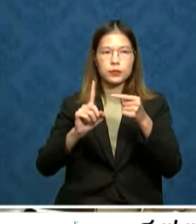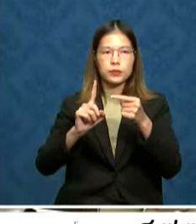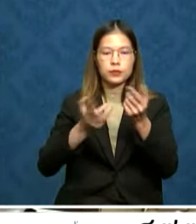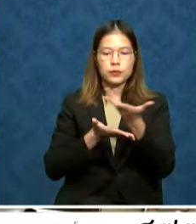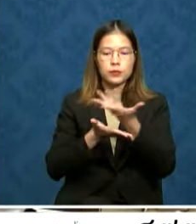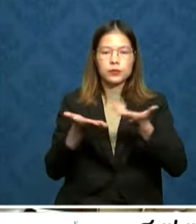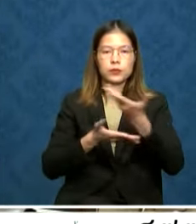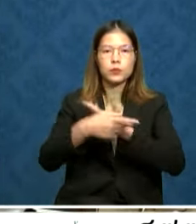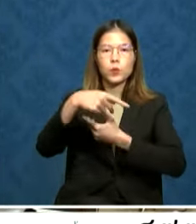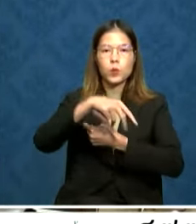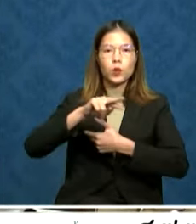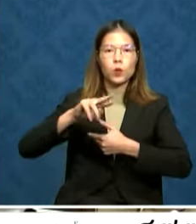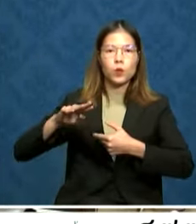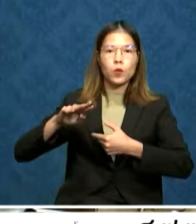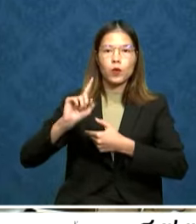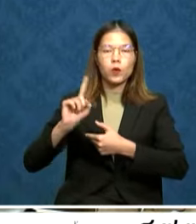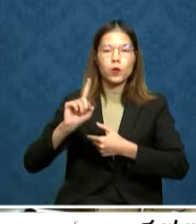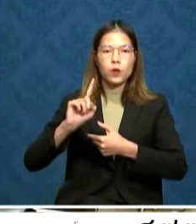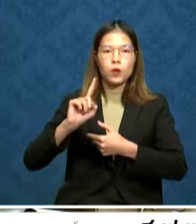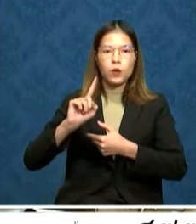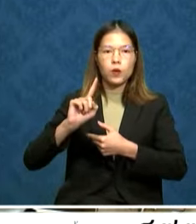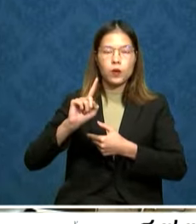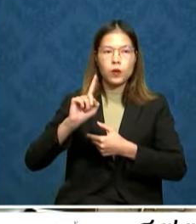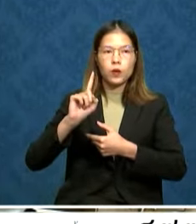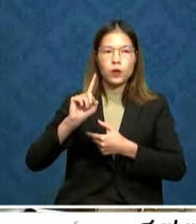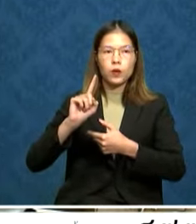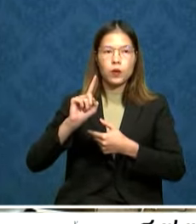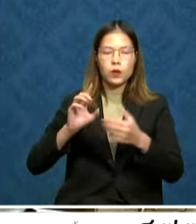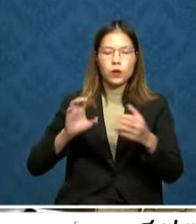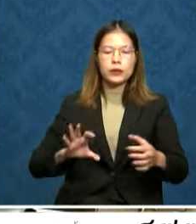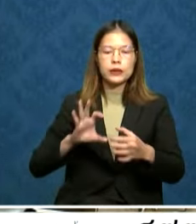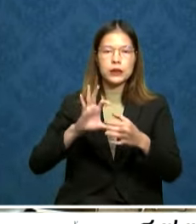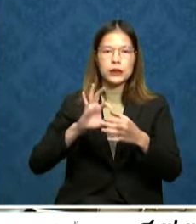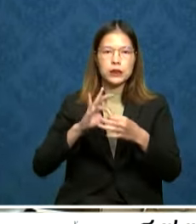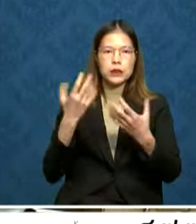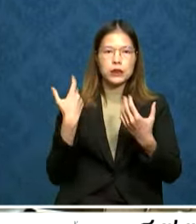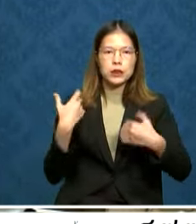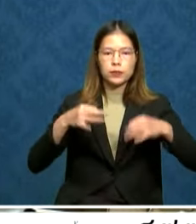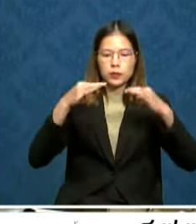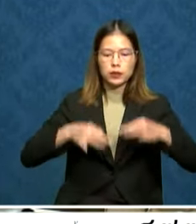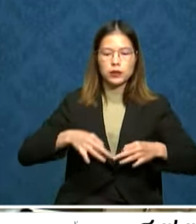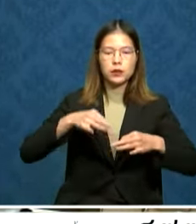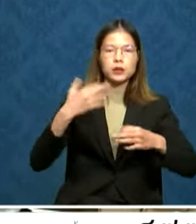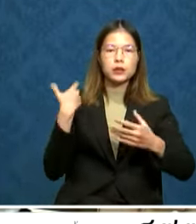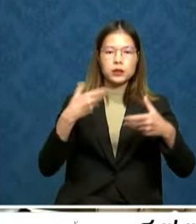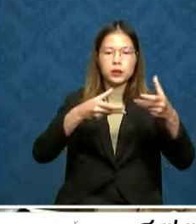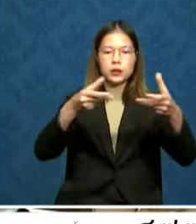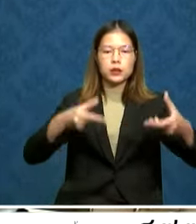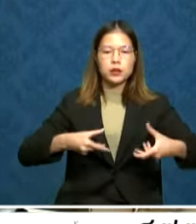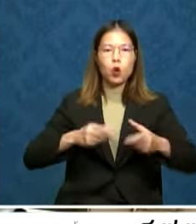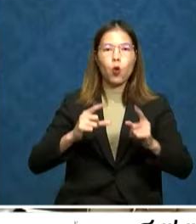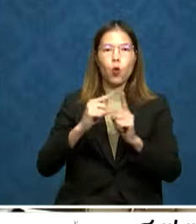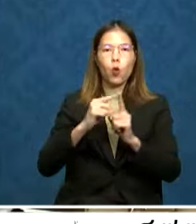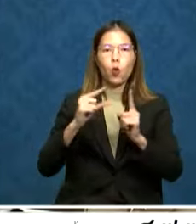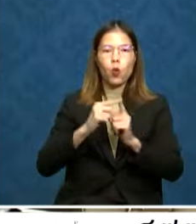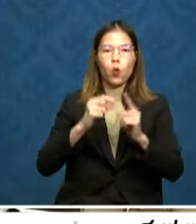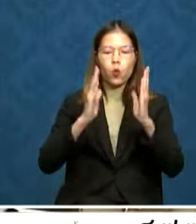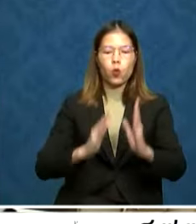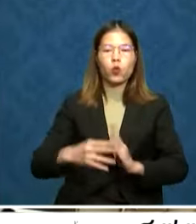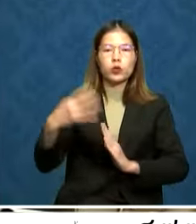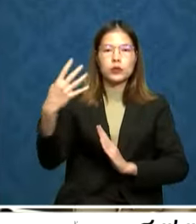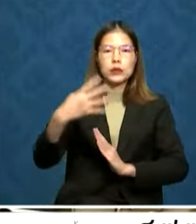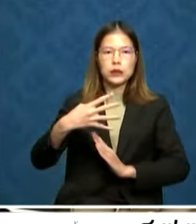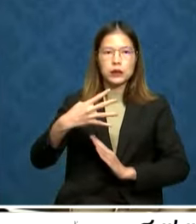พิจาร์ร่างพชบัญัติว่า ด้การออกเสียงพระชามตินะคะ ที่พระสอ สัวพัพระชาชน จำนวน 4 ท่าน